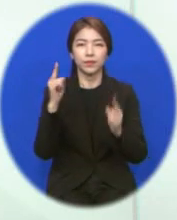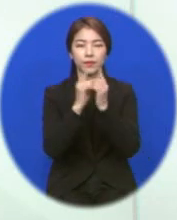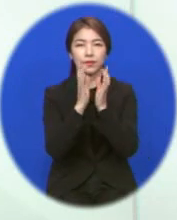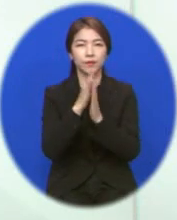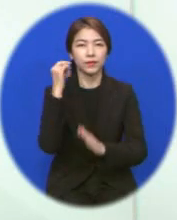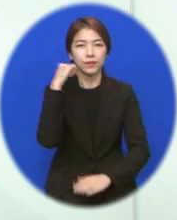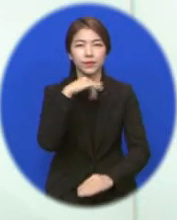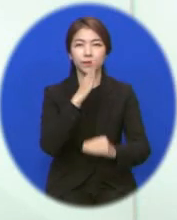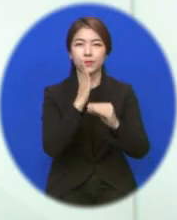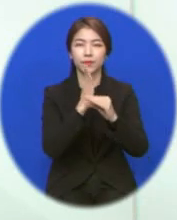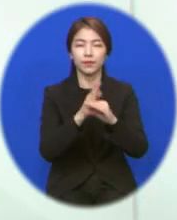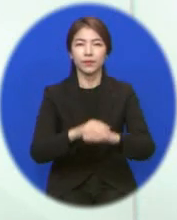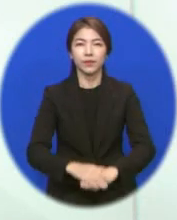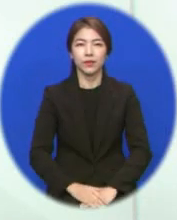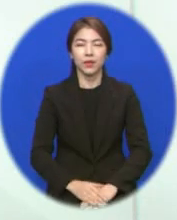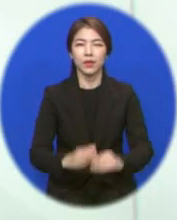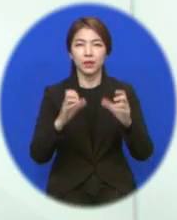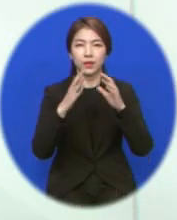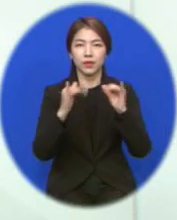이라고예감하고있습니다.우리세대는